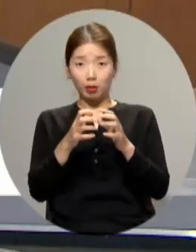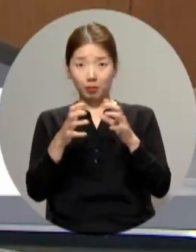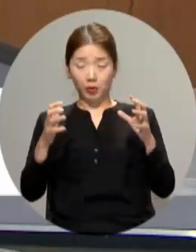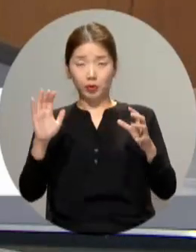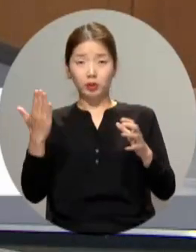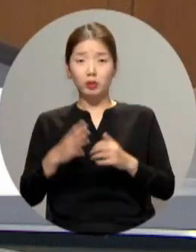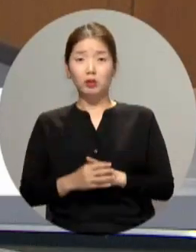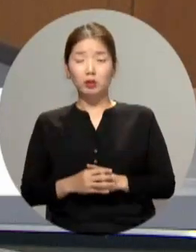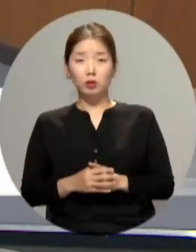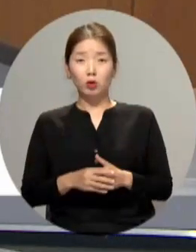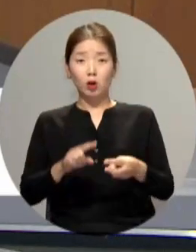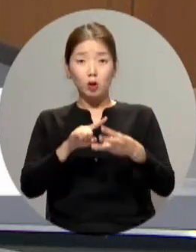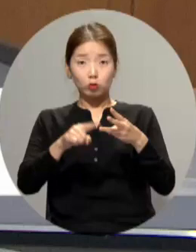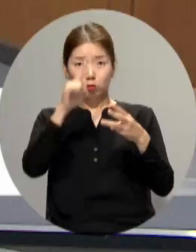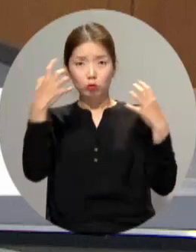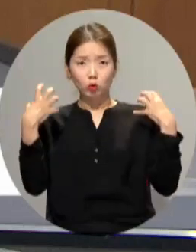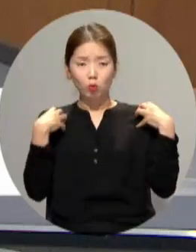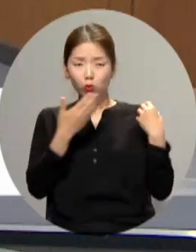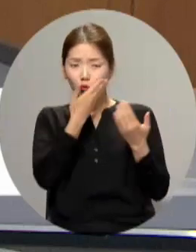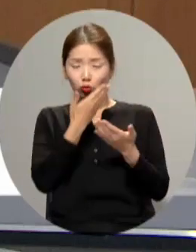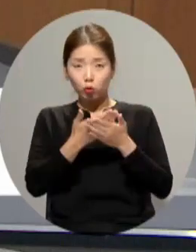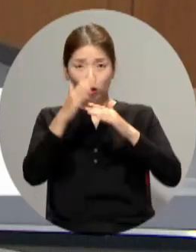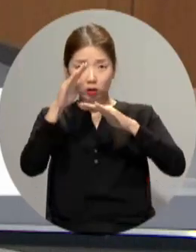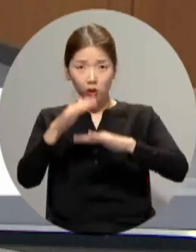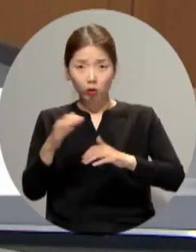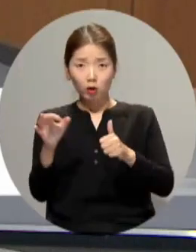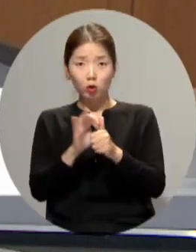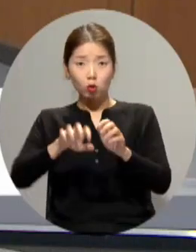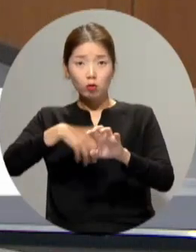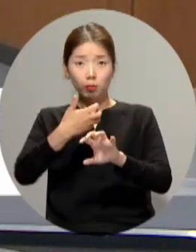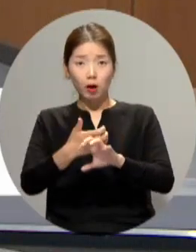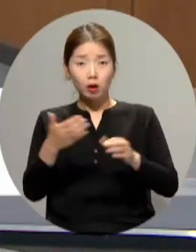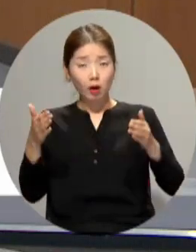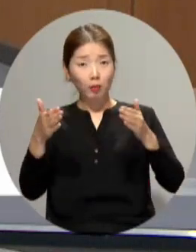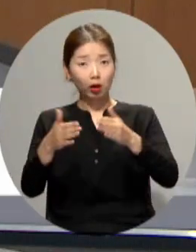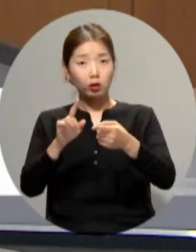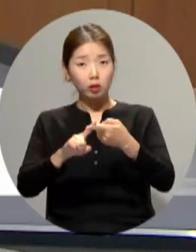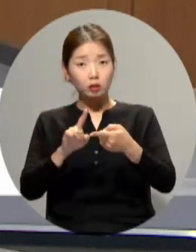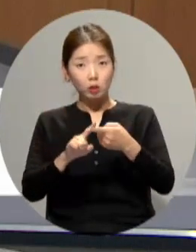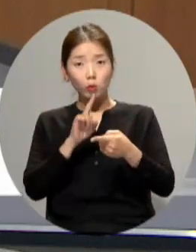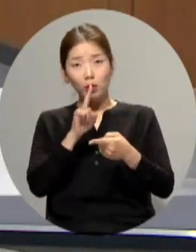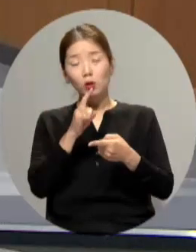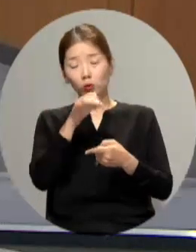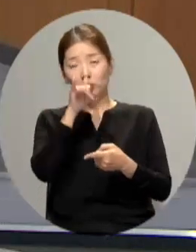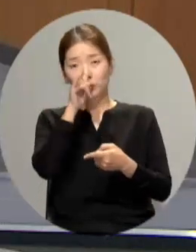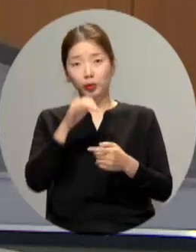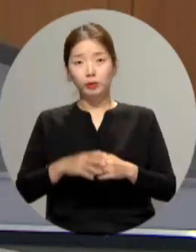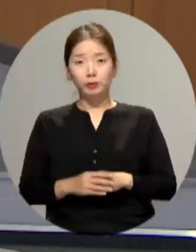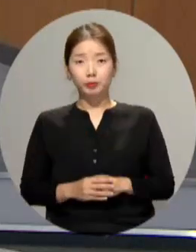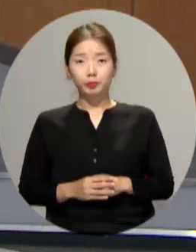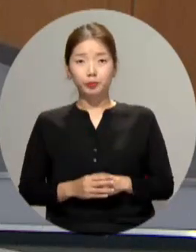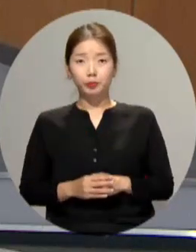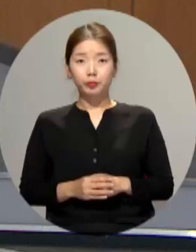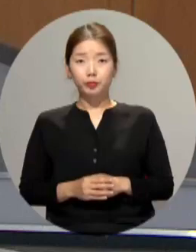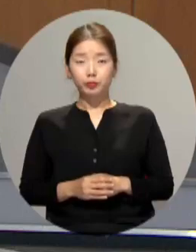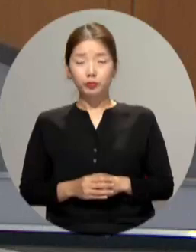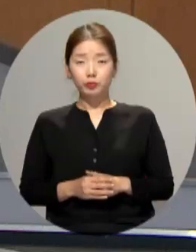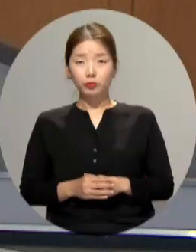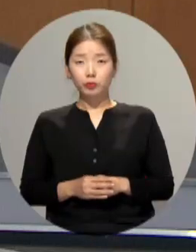됐습니다. 윤석열 정부의 핵심 과제인 연금 개혁 방향에 대한 주문도 이어졌습니다. 고차원 기자의